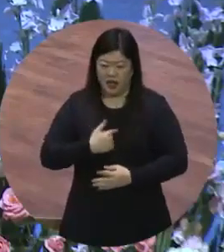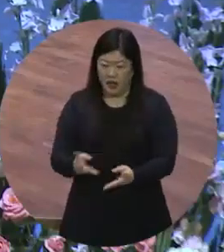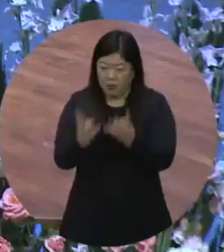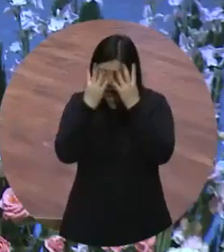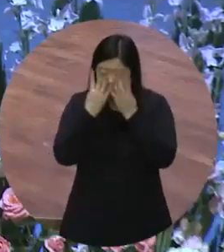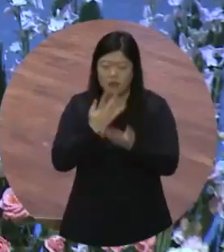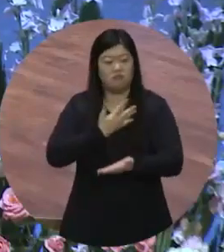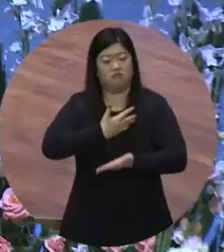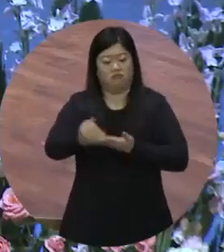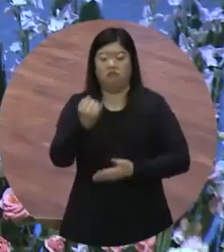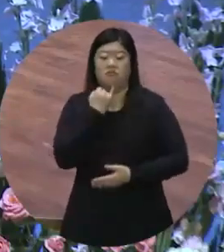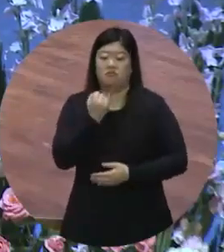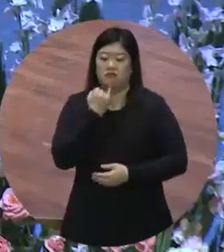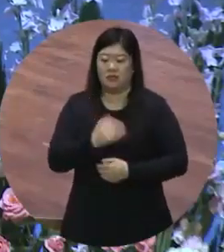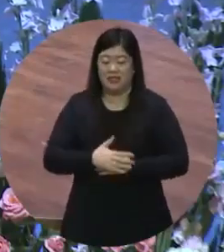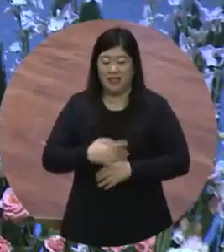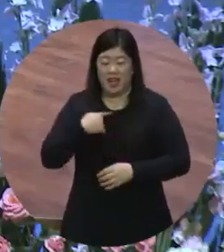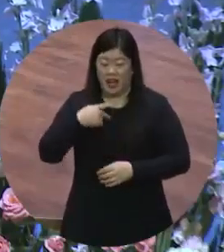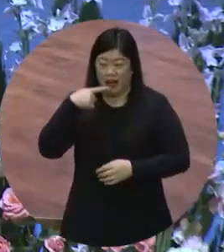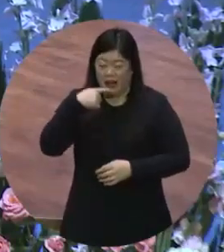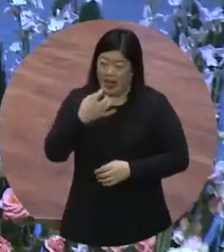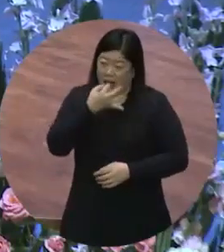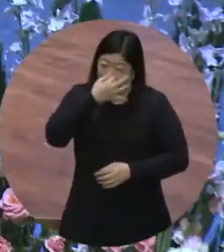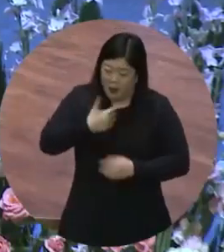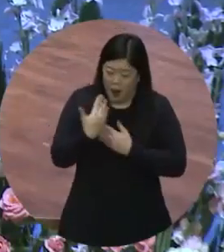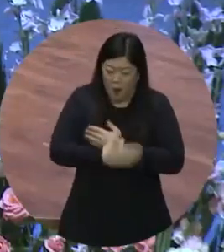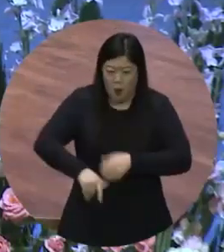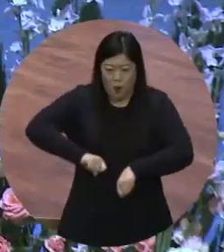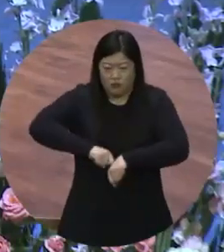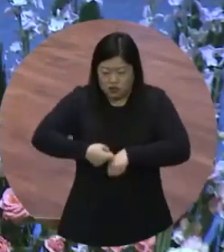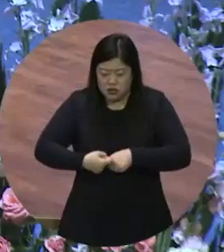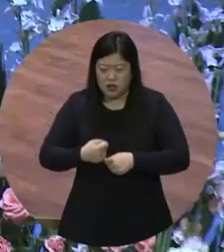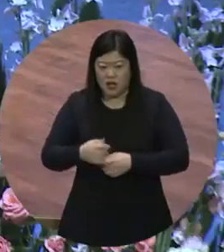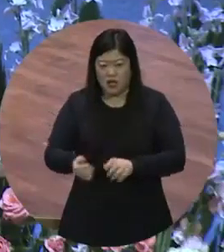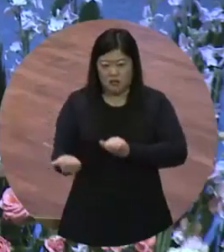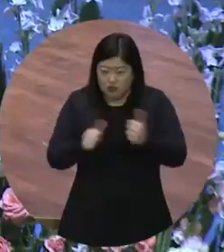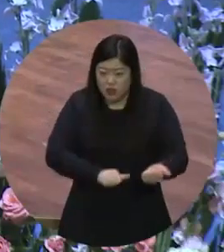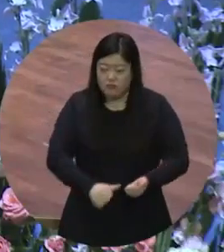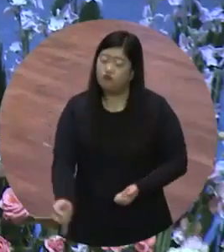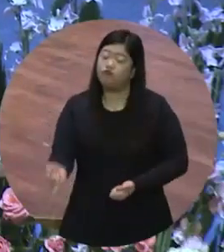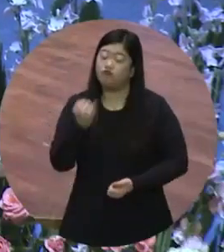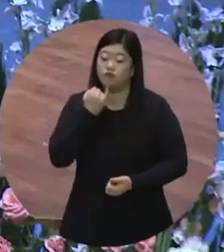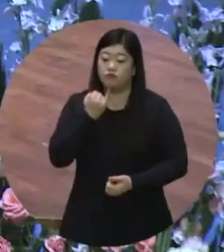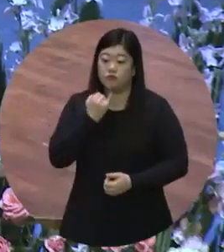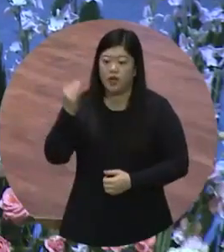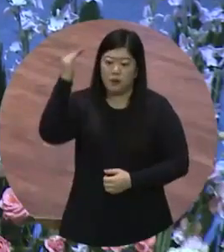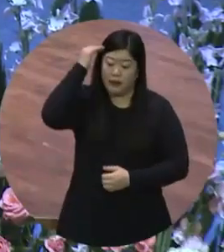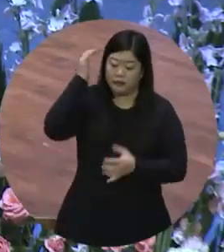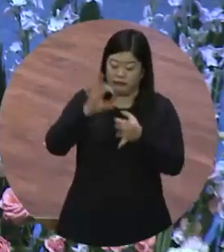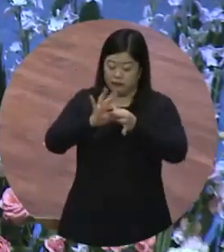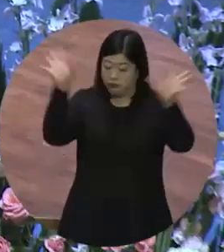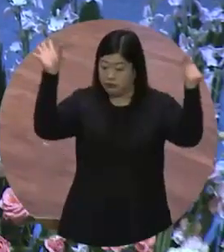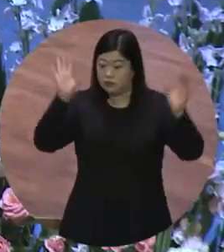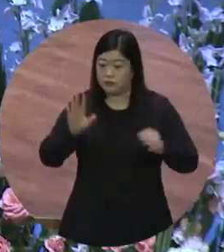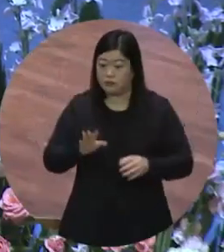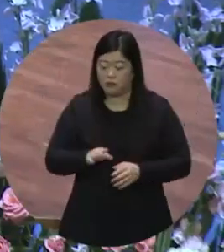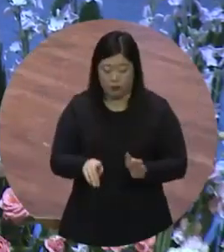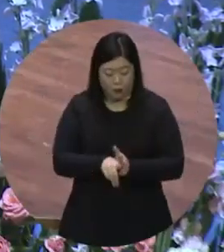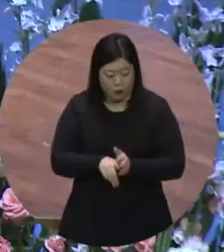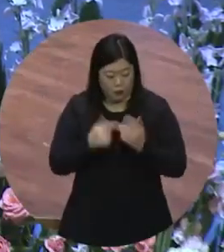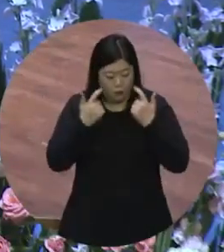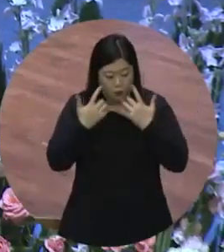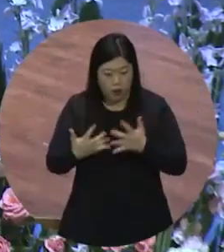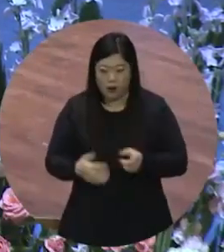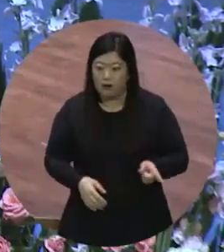그게 어떤 걸림돌도 있을 수 없다는 거예요. 어떤 방해도 상관없다는 겁니다. 사도